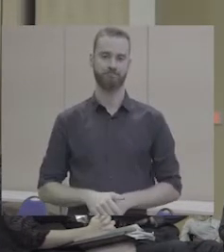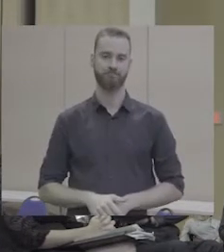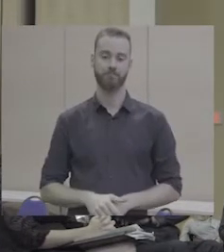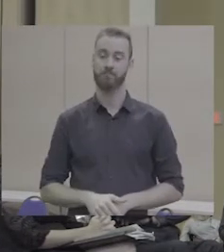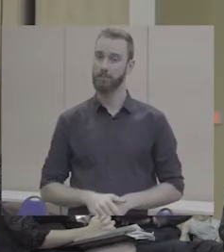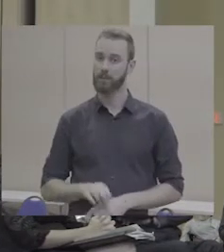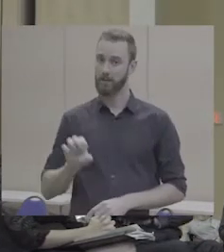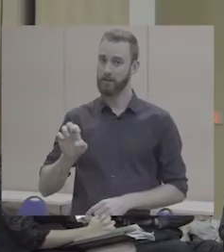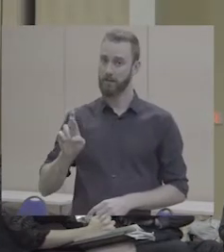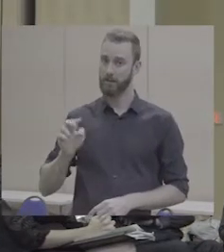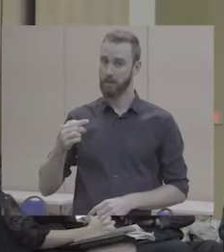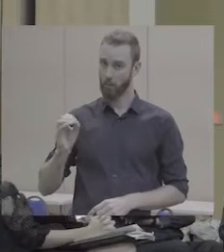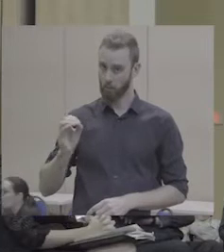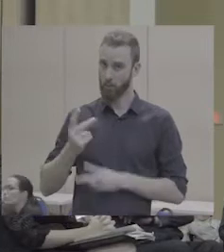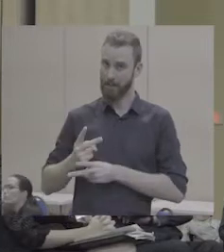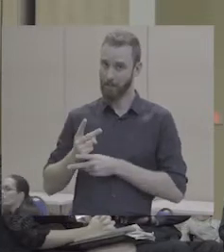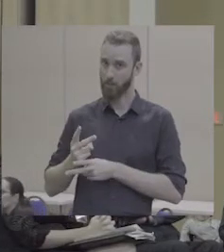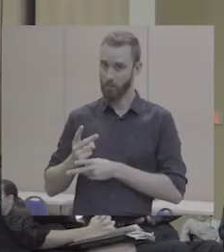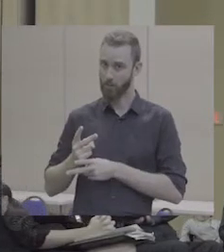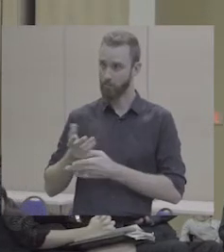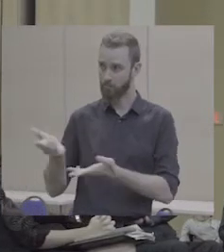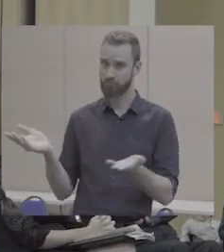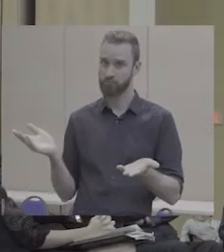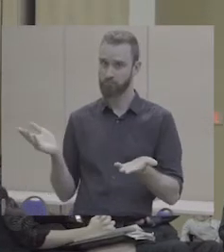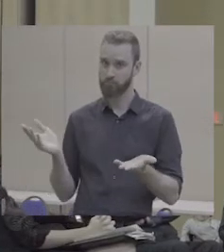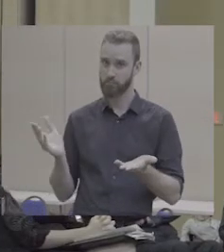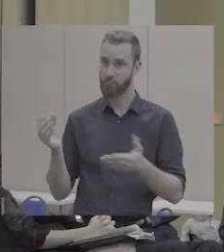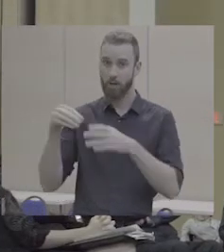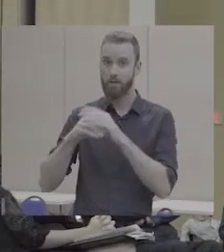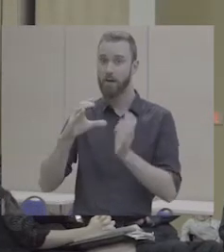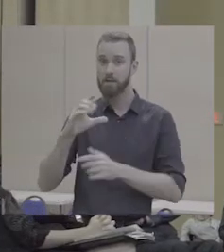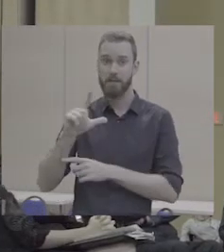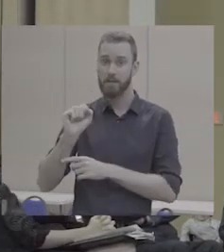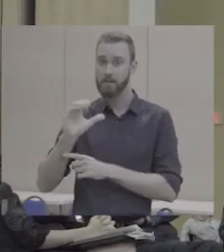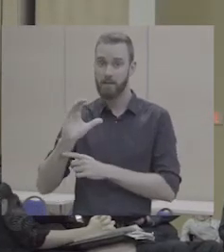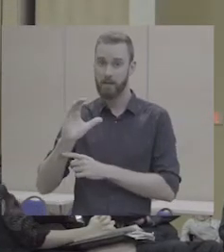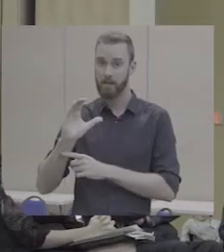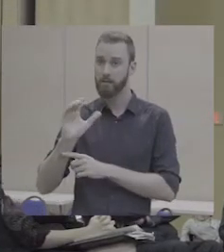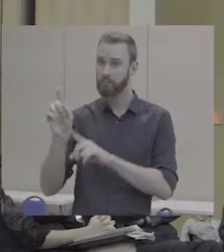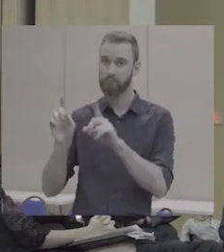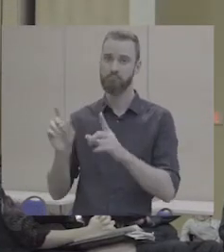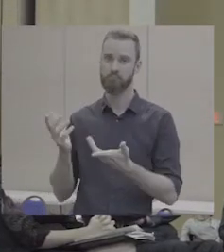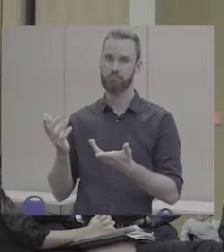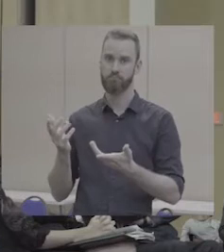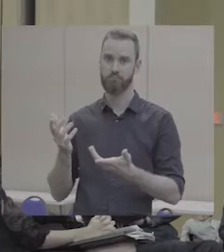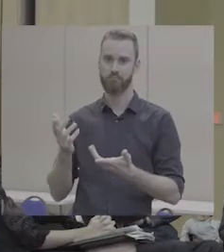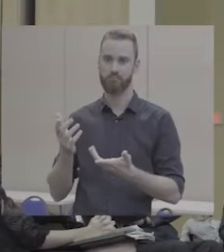Les ergothérapeutes d'un CLSC, ils ont